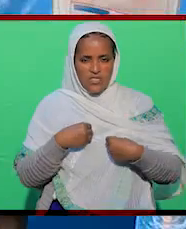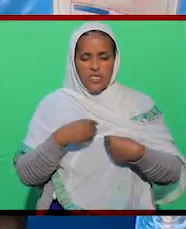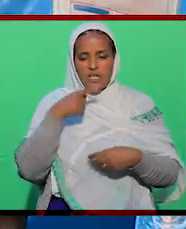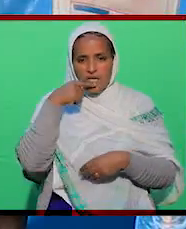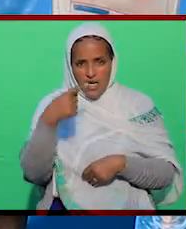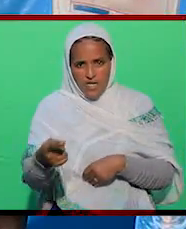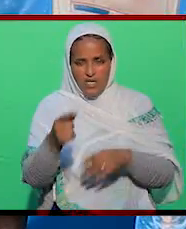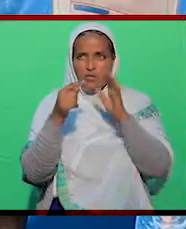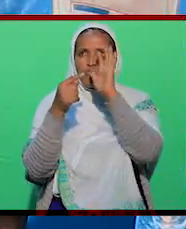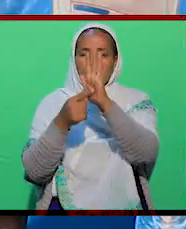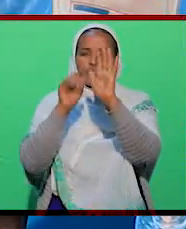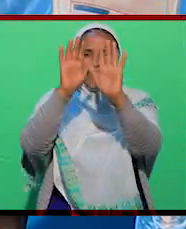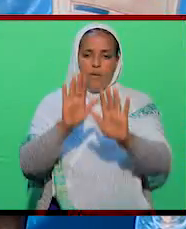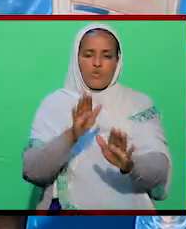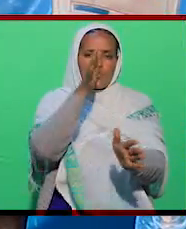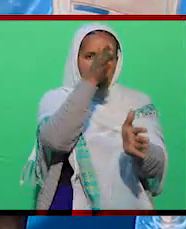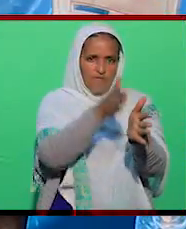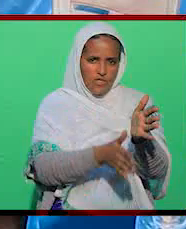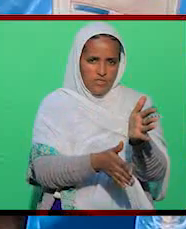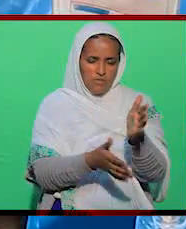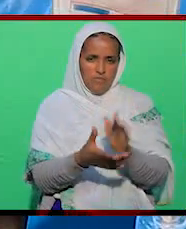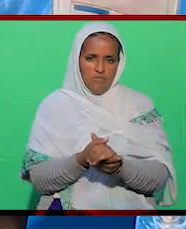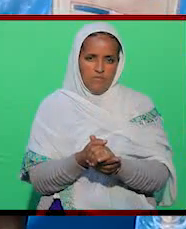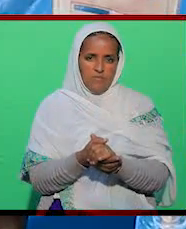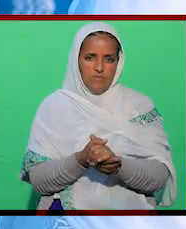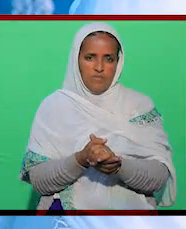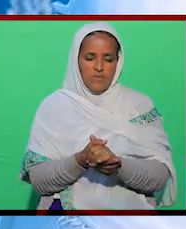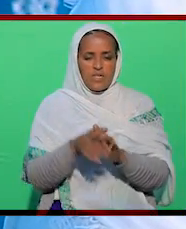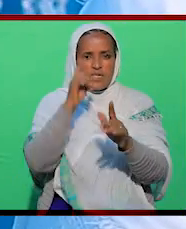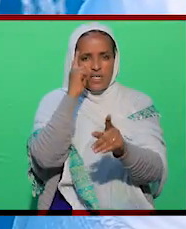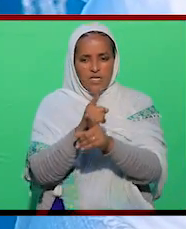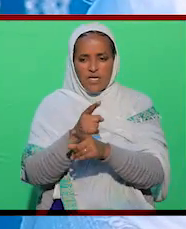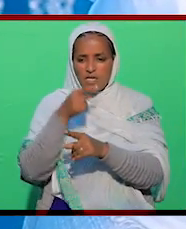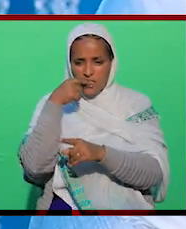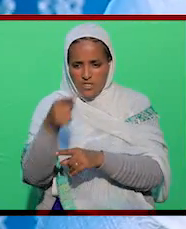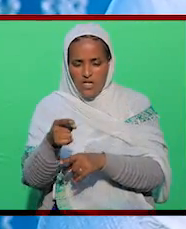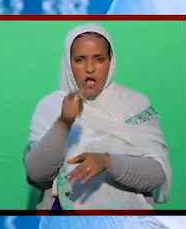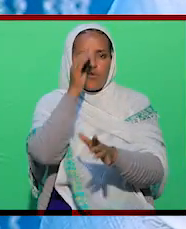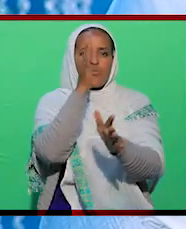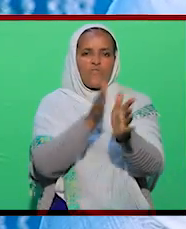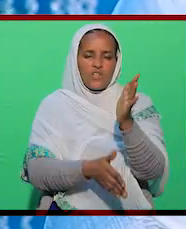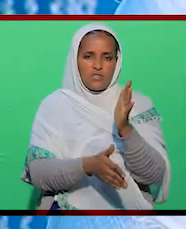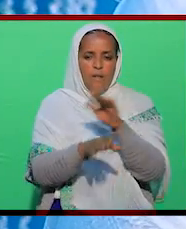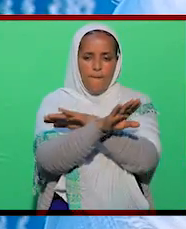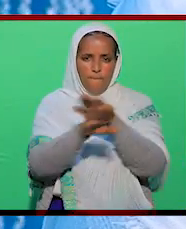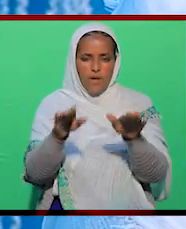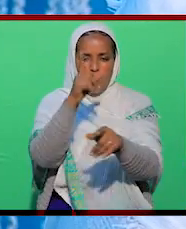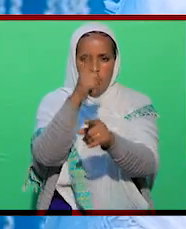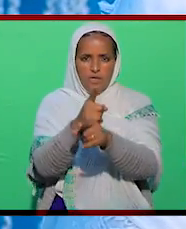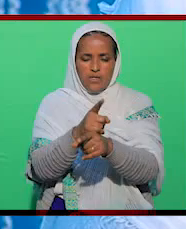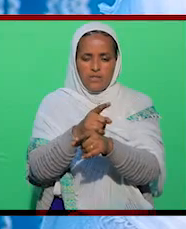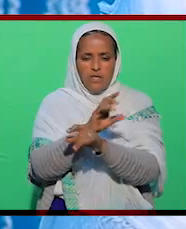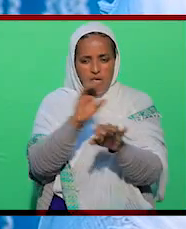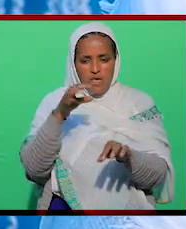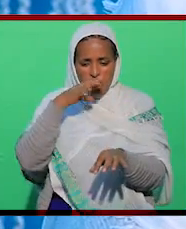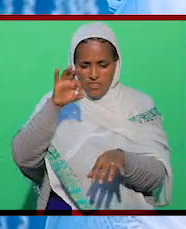ተአምራት ቢሰጥህ እንደነገረህም ምልክቱ ተአምራቱ ቢፈጸም፣ ልክ እንደተናገረው ቢፈጸም፣